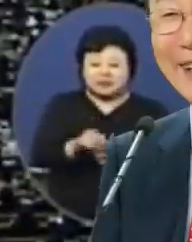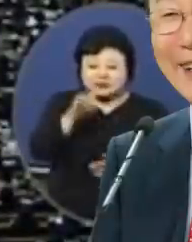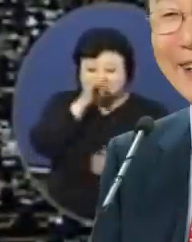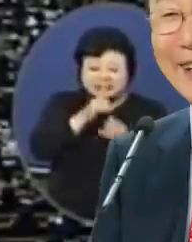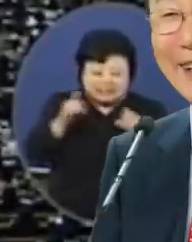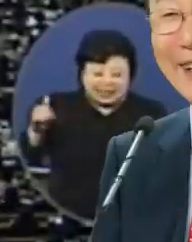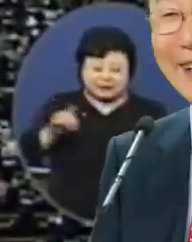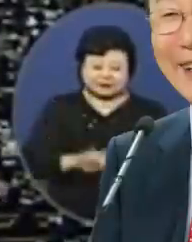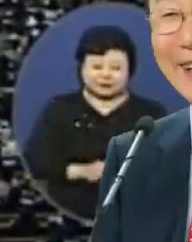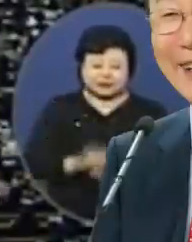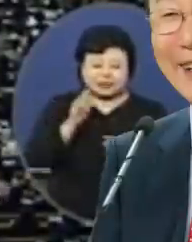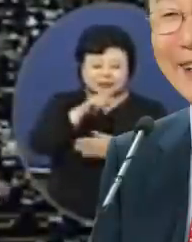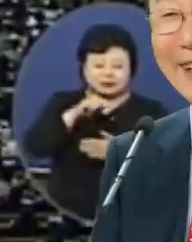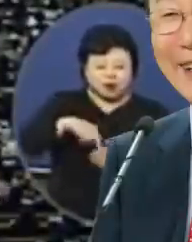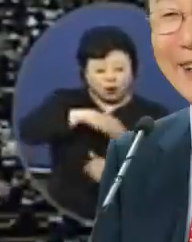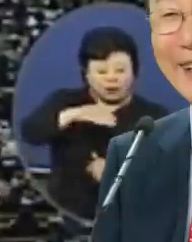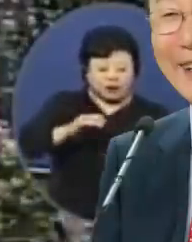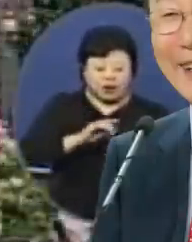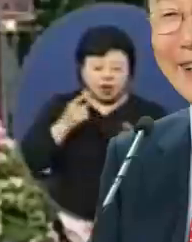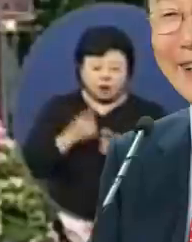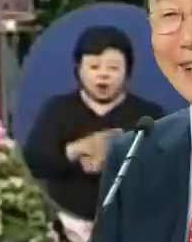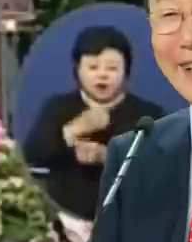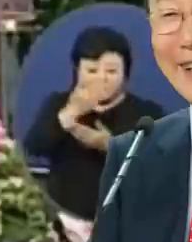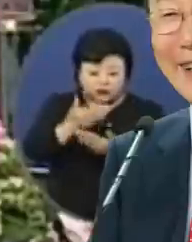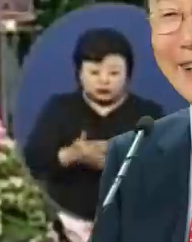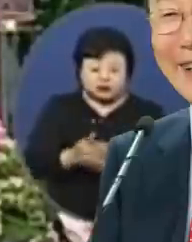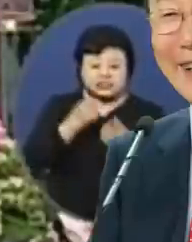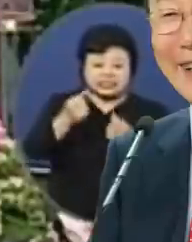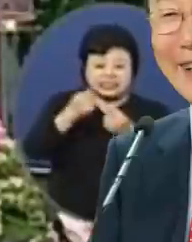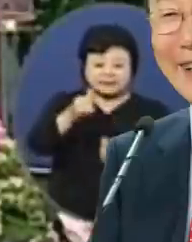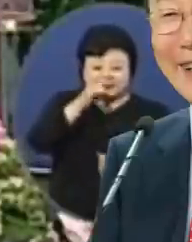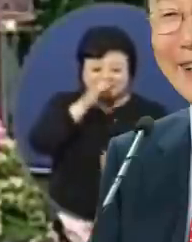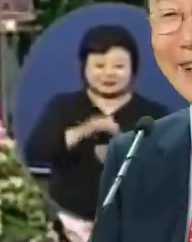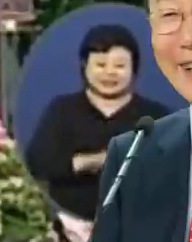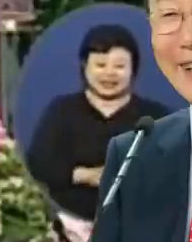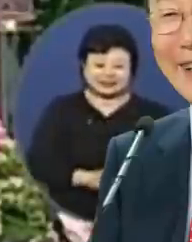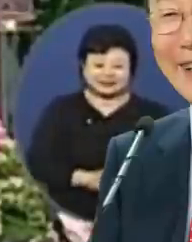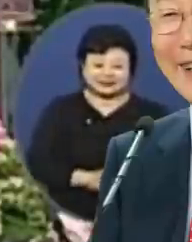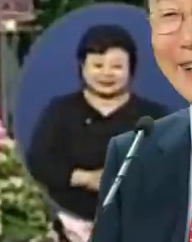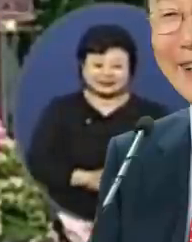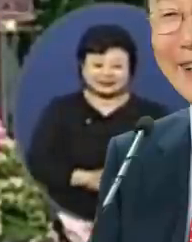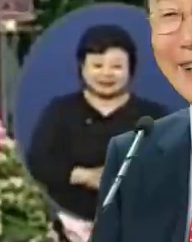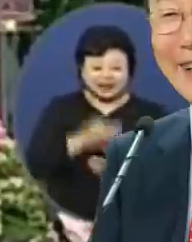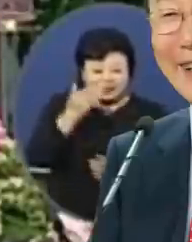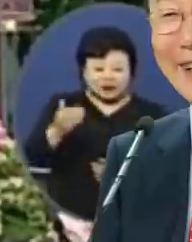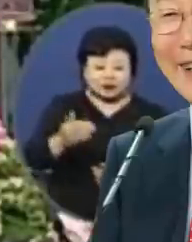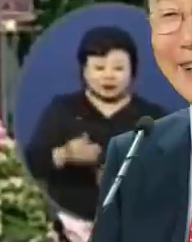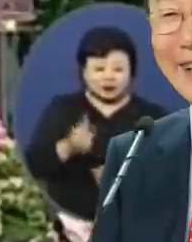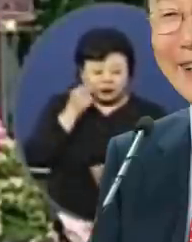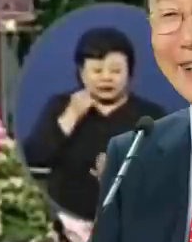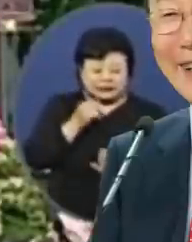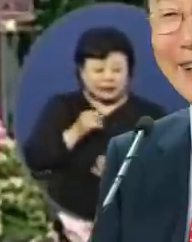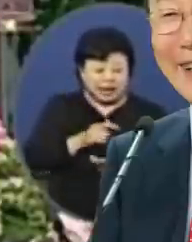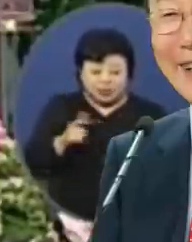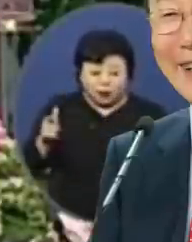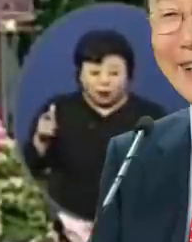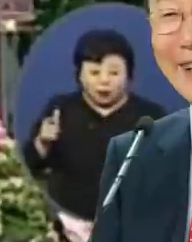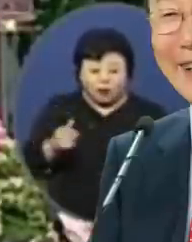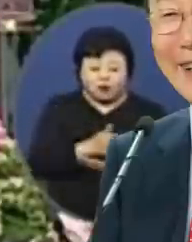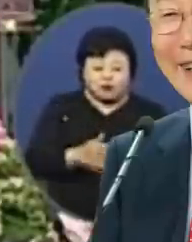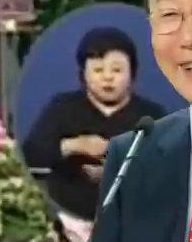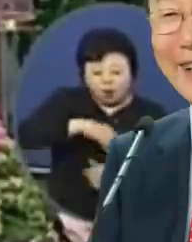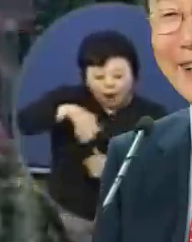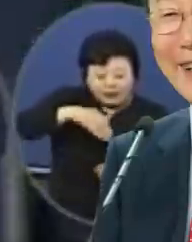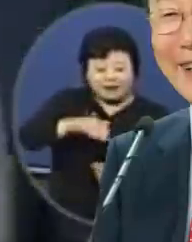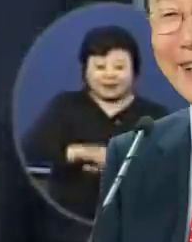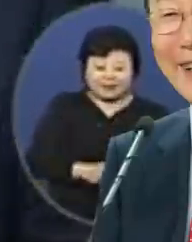사람이여 우리의 삶과 환경에 변화를 가져올 수 있는 힘이 우리에게 있습니다. 여러분 못하는 사람 아닙니다. 여러분의 운명과